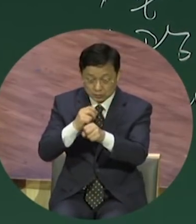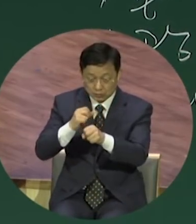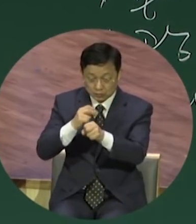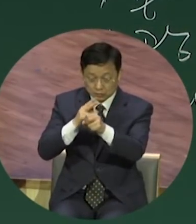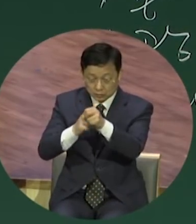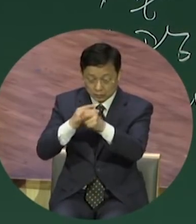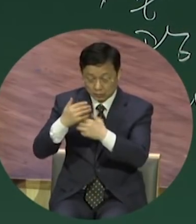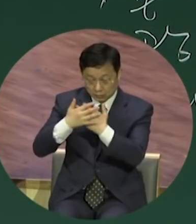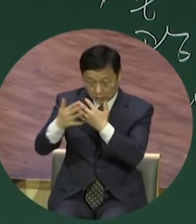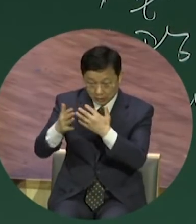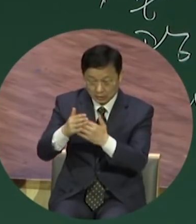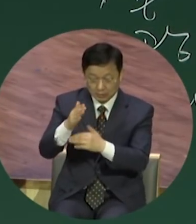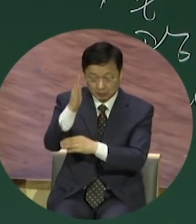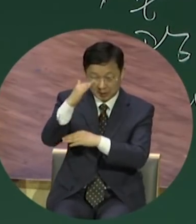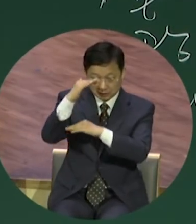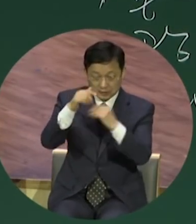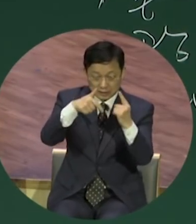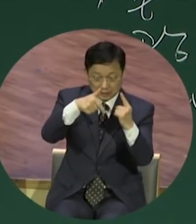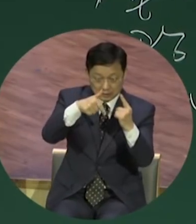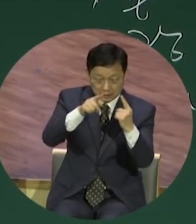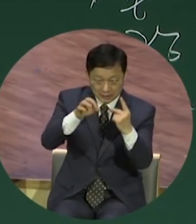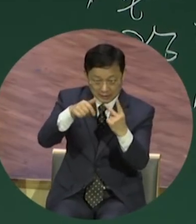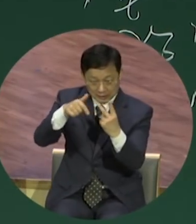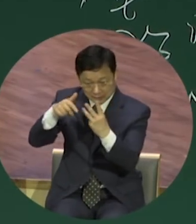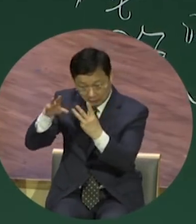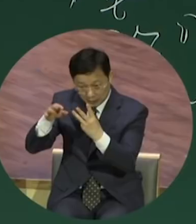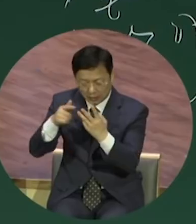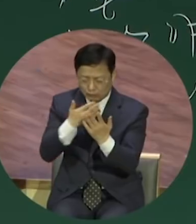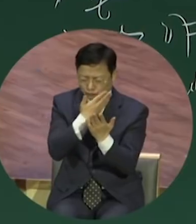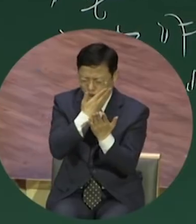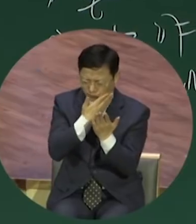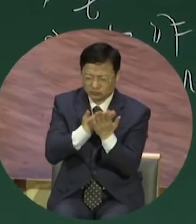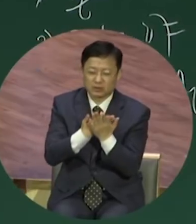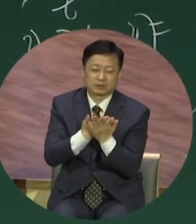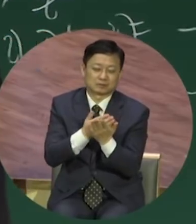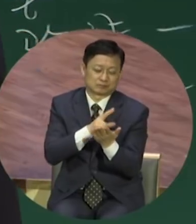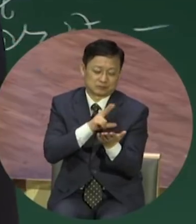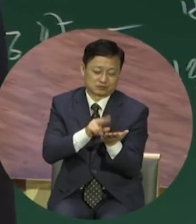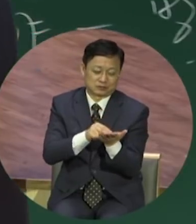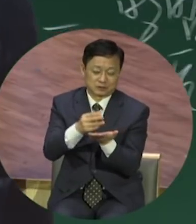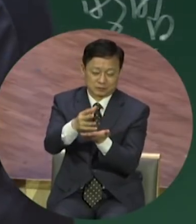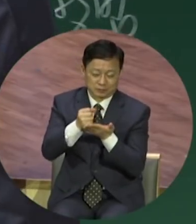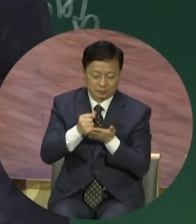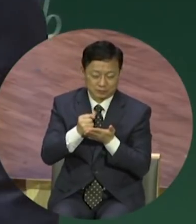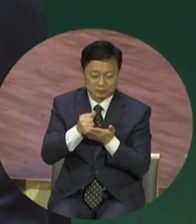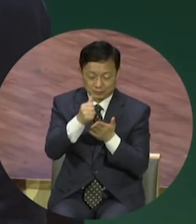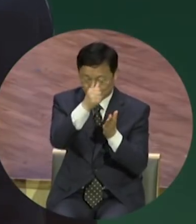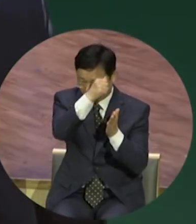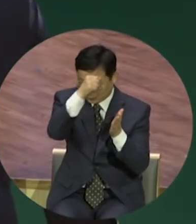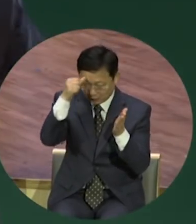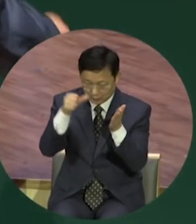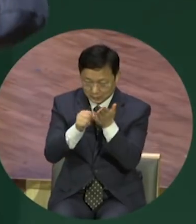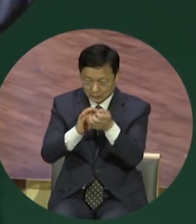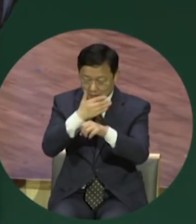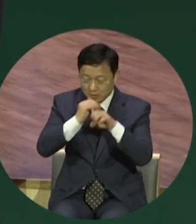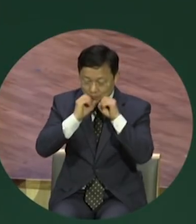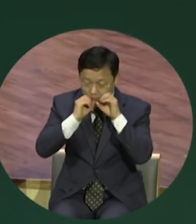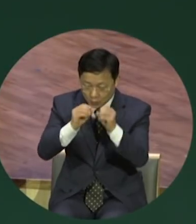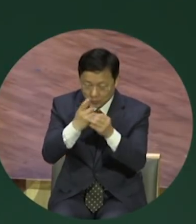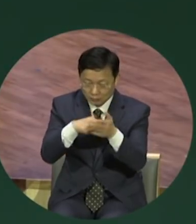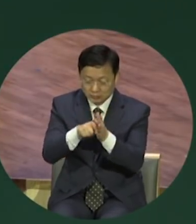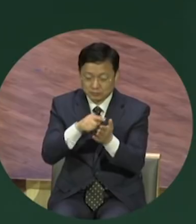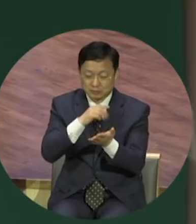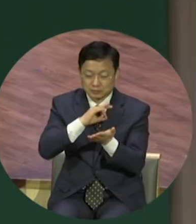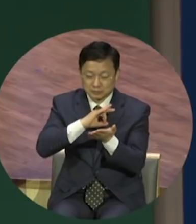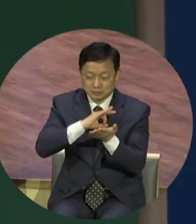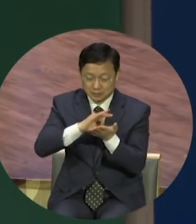이제 세계 복음을 해야 되는 겁니다. You must practically and firmly hold on to this year's military missions conference message, and with that, carry out world